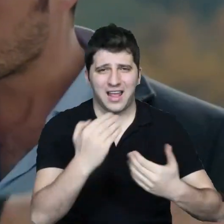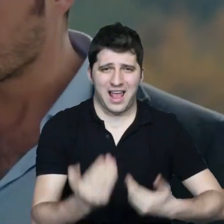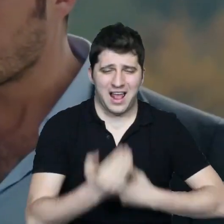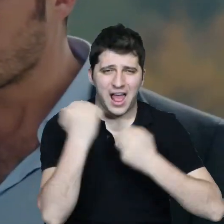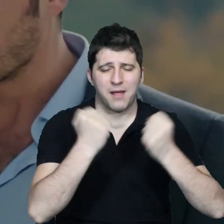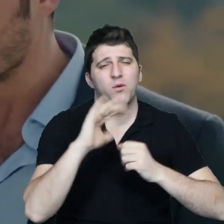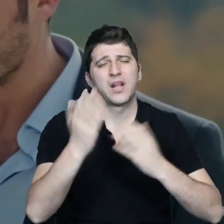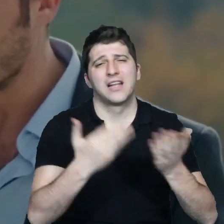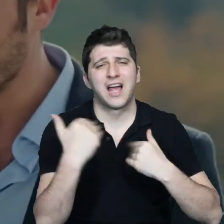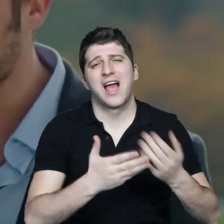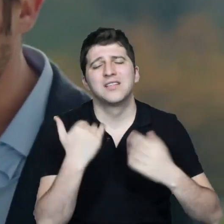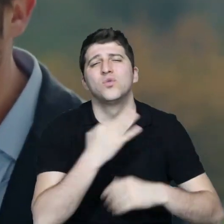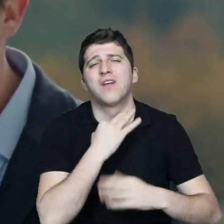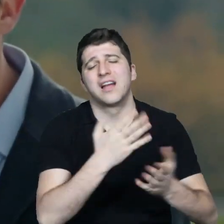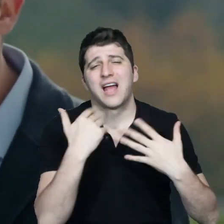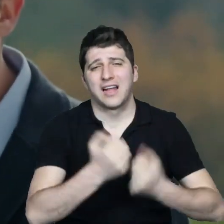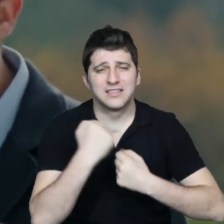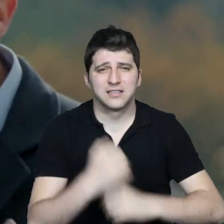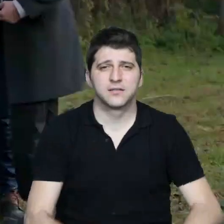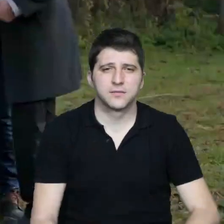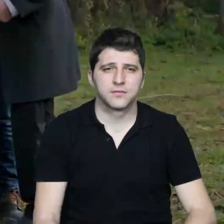al da arabaya götür hadi. Hadi Allah aşkına al al.